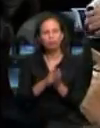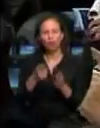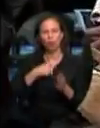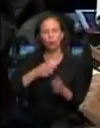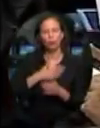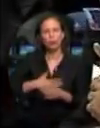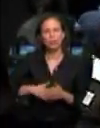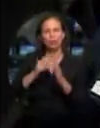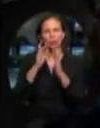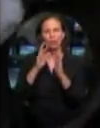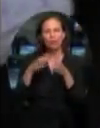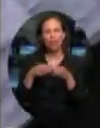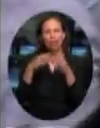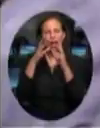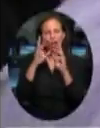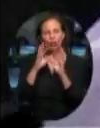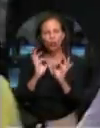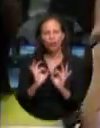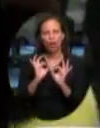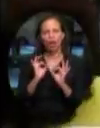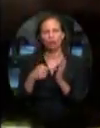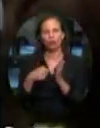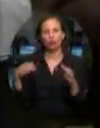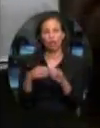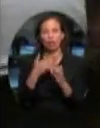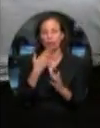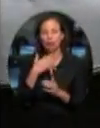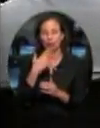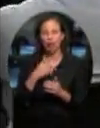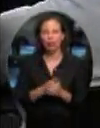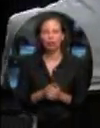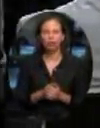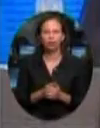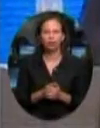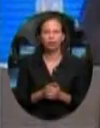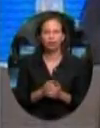ישראל. בסוף המטרה העיקרית שמאחדת את כל באי הוועידה, לנצח את